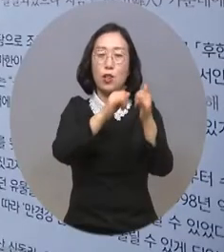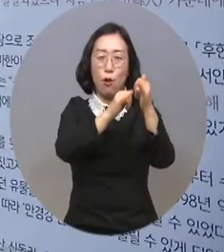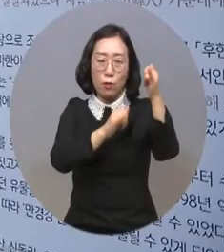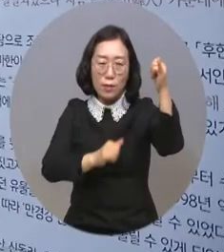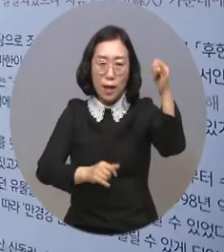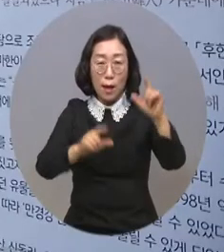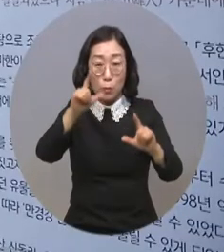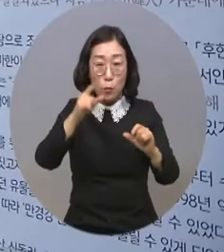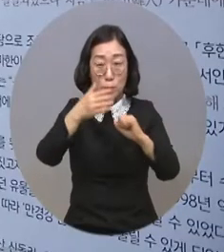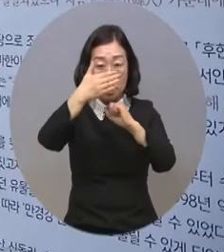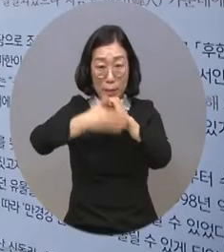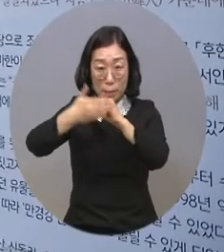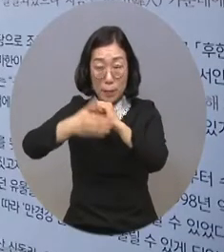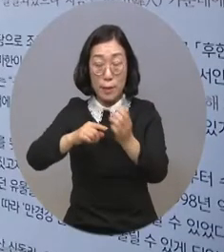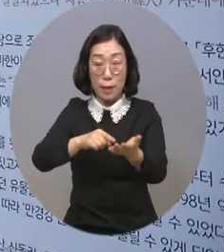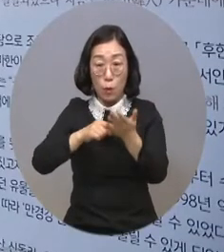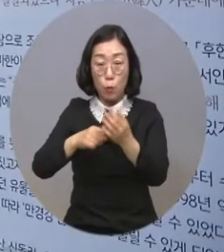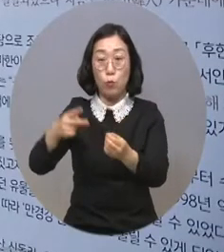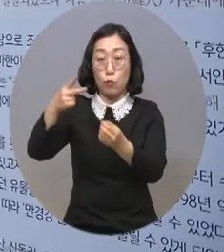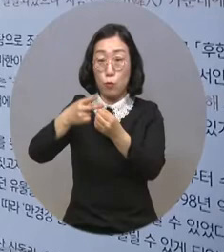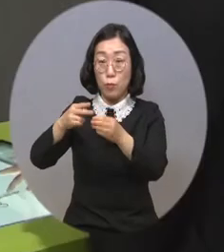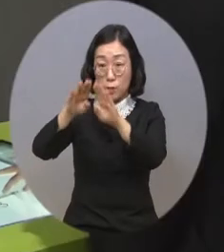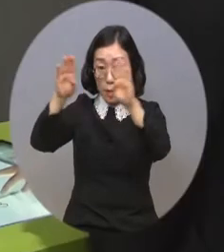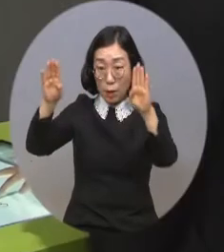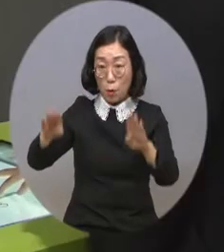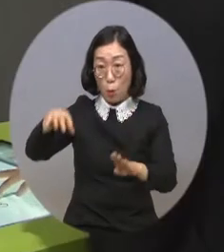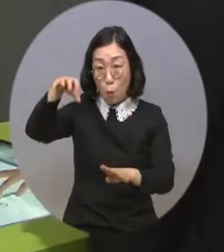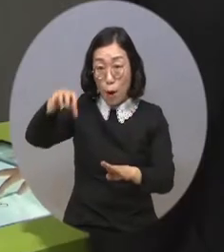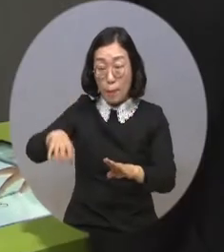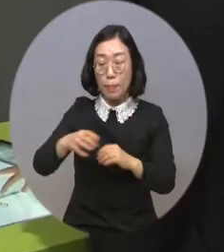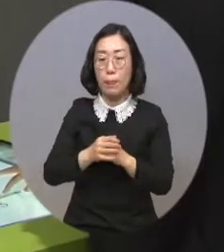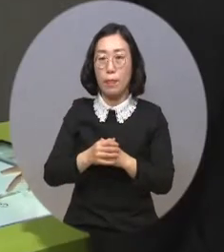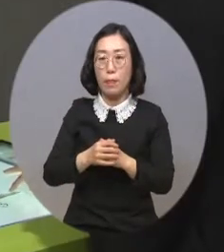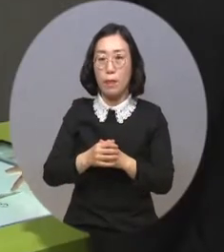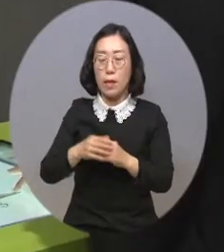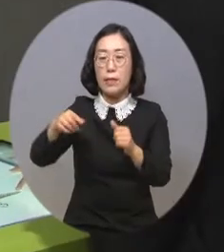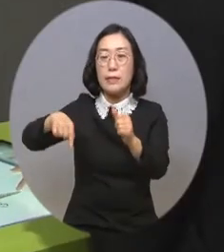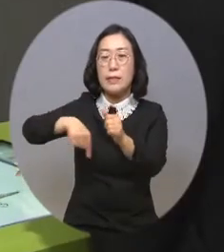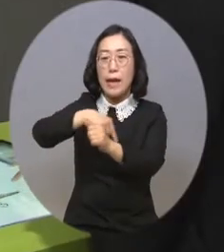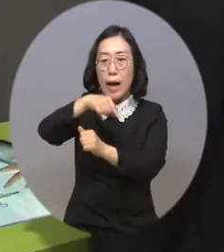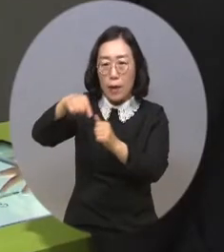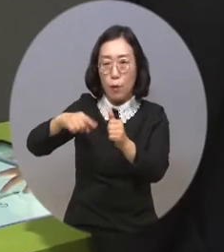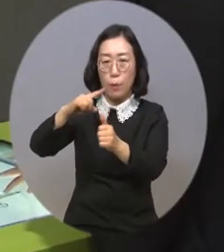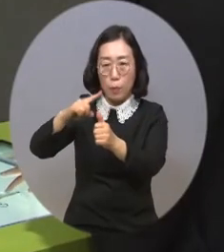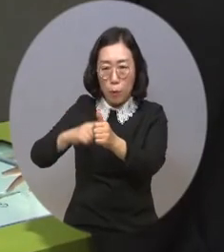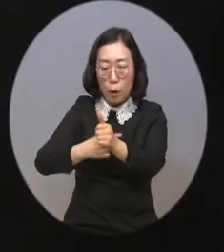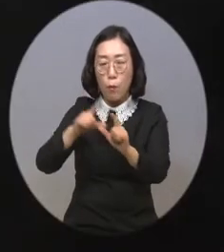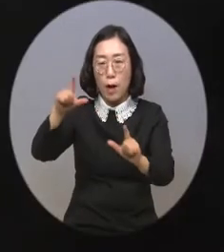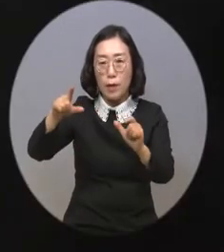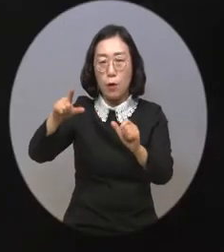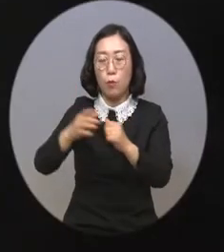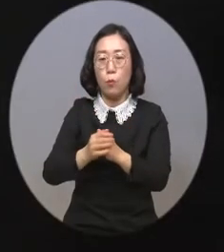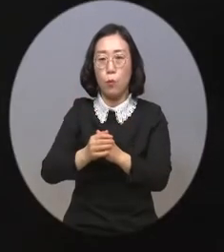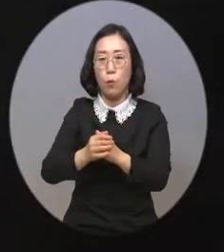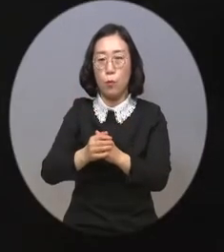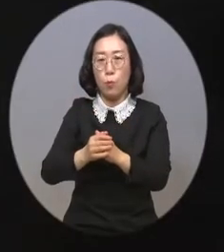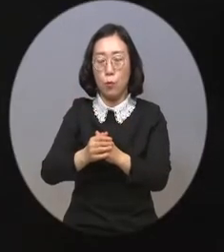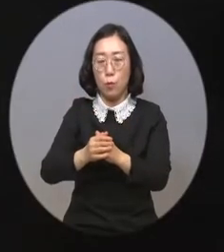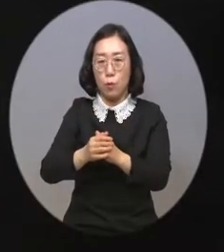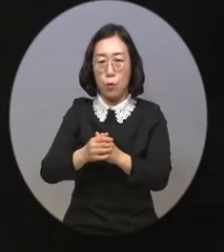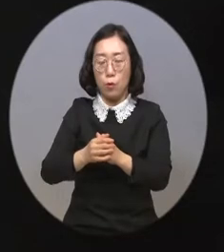있습니다 또 한채이 전시관에서는 생태계의 중요성을 알리기 위해 만경강 의 자연 이란 주제로